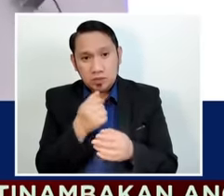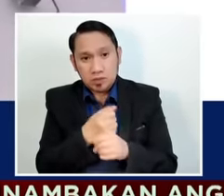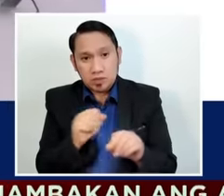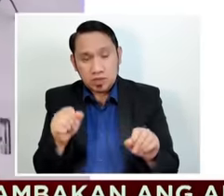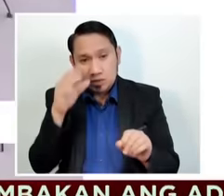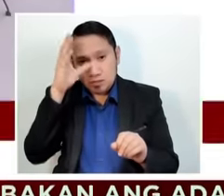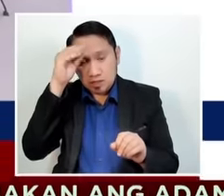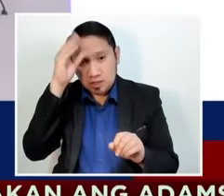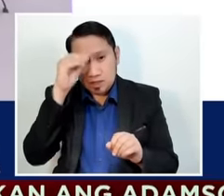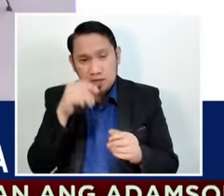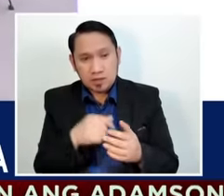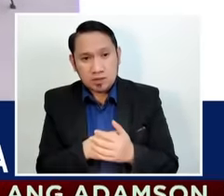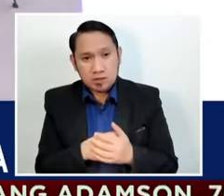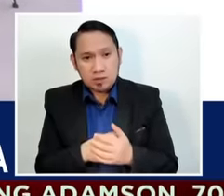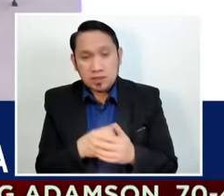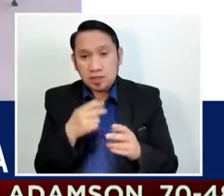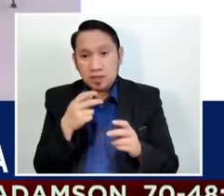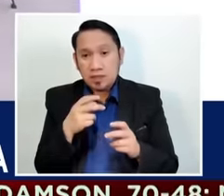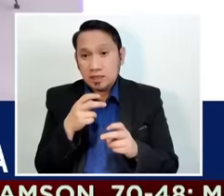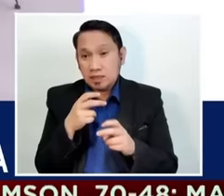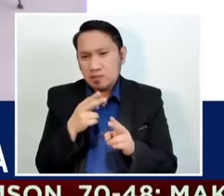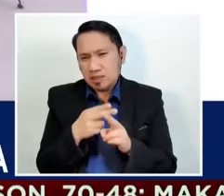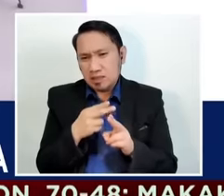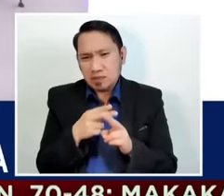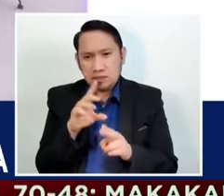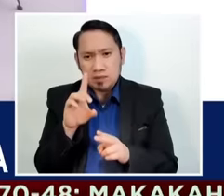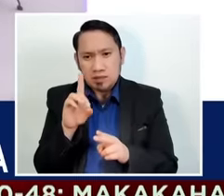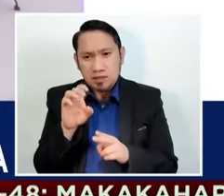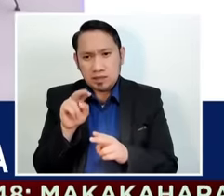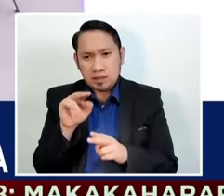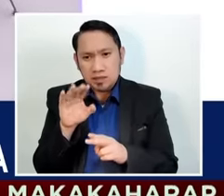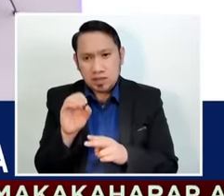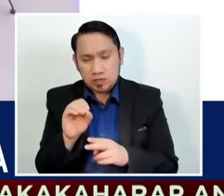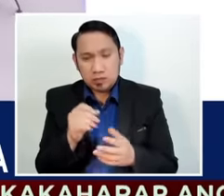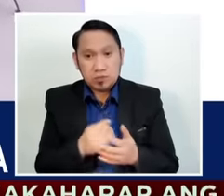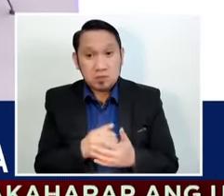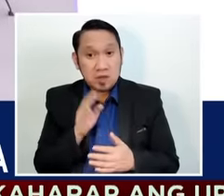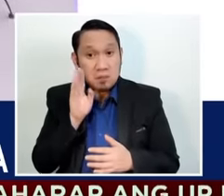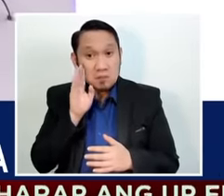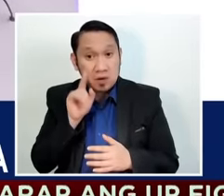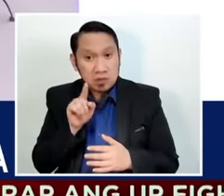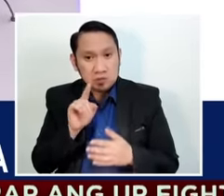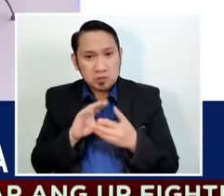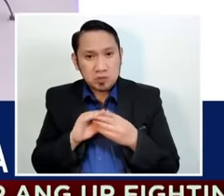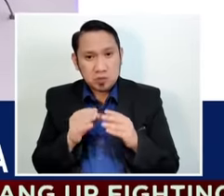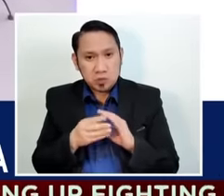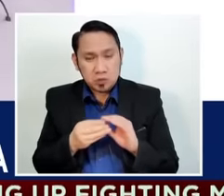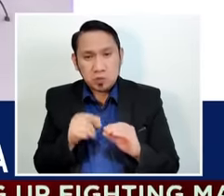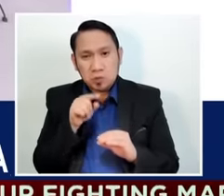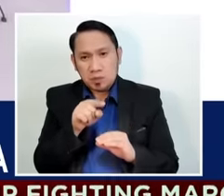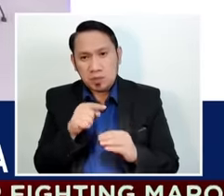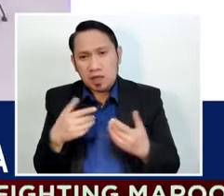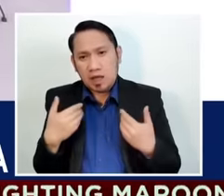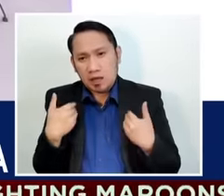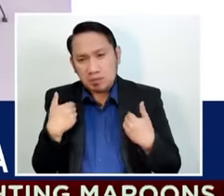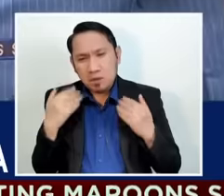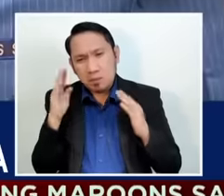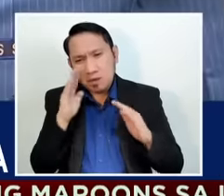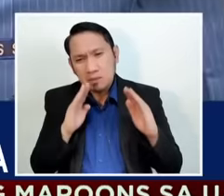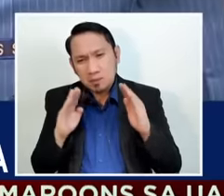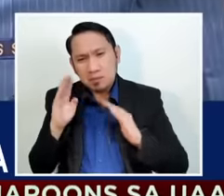na kinilala lang sa alias na Densyo. Base sa salaysay ng mga kapatid sa pulisya, may mabigat umano itong pinagdadaanan.